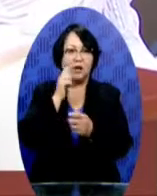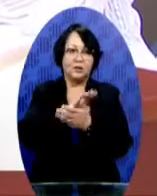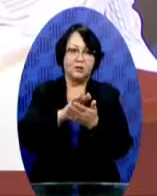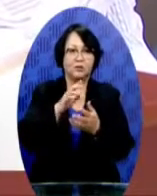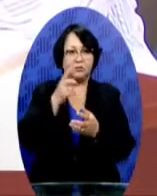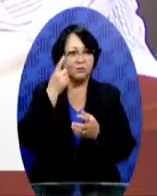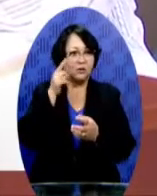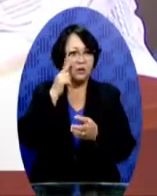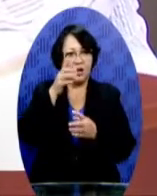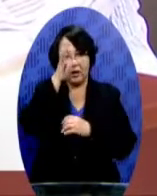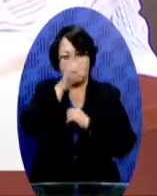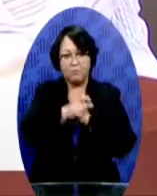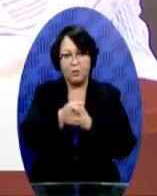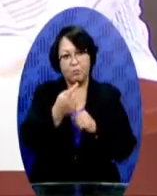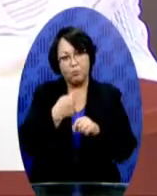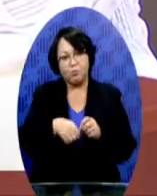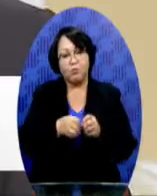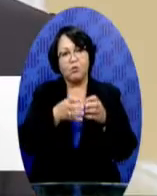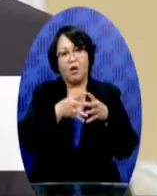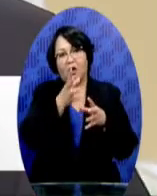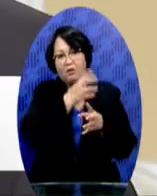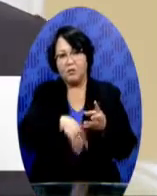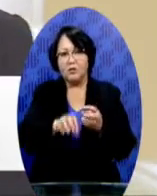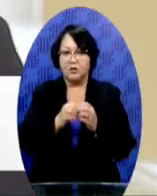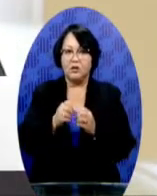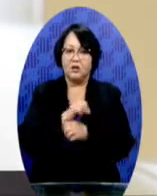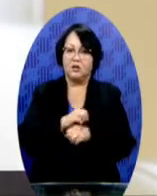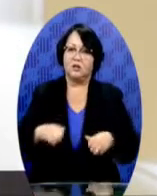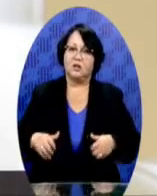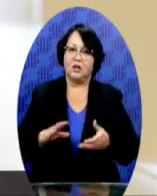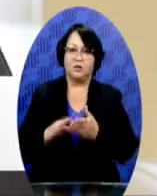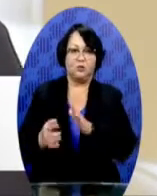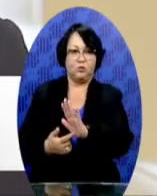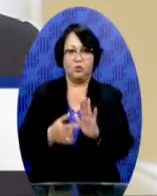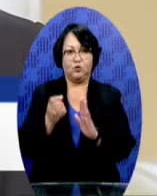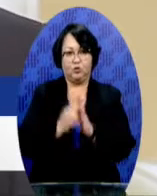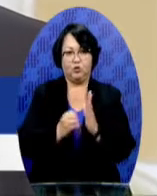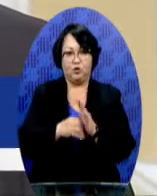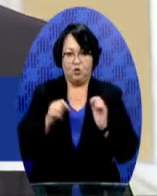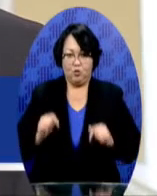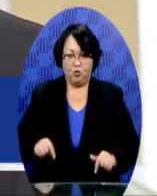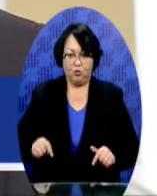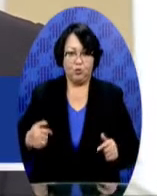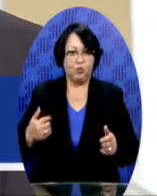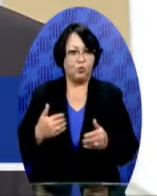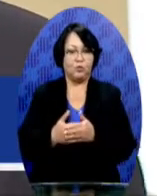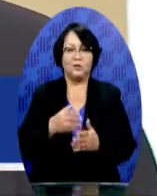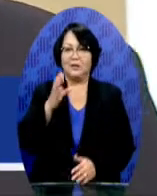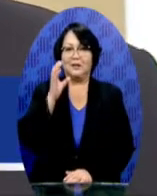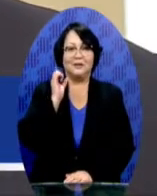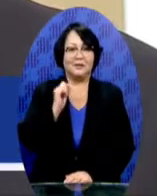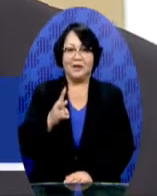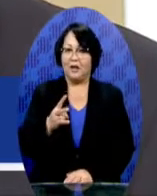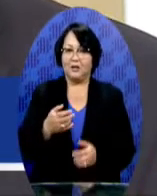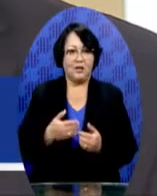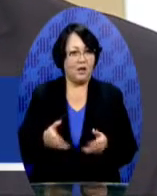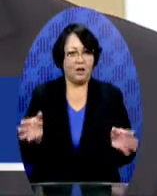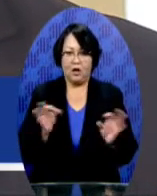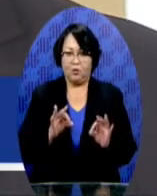байсан гэдгийг эрдэмтэд хэлж байлаа. Одоо хүртэл сан байгуулагдаагүй. Ийм учраас ер нь хөрөнгө мөнгөний асуудлаас